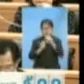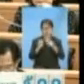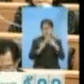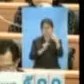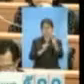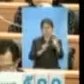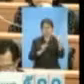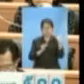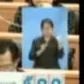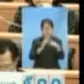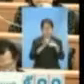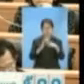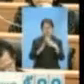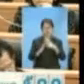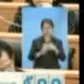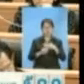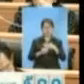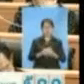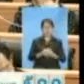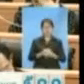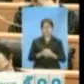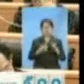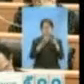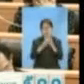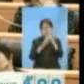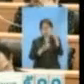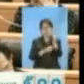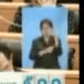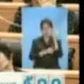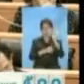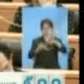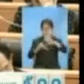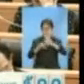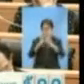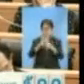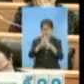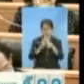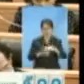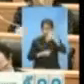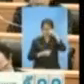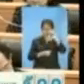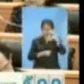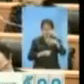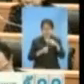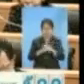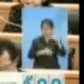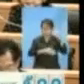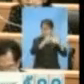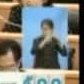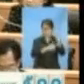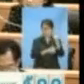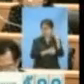ที่ตัดนะครับท่านประธานเพราะว่าการท่องเที่ยวและกีฬาของเราเนี่ยไม่ค่อยพัฒนาท่านประธ